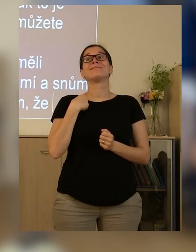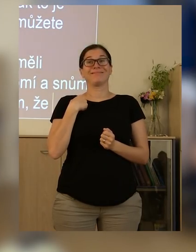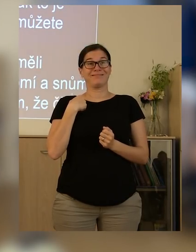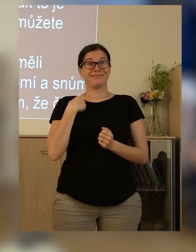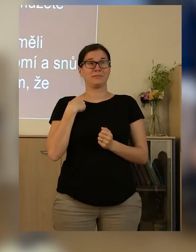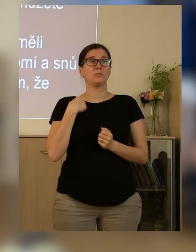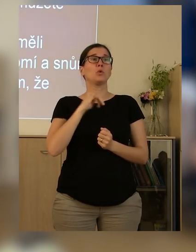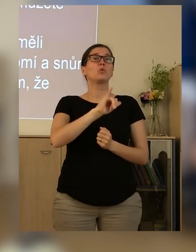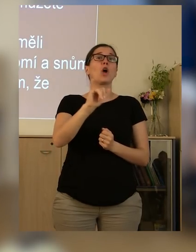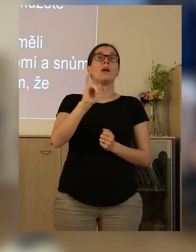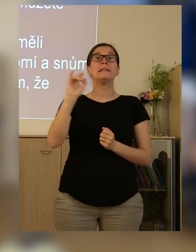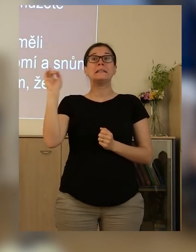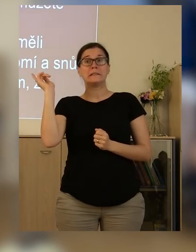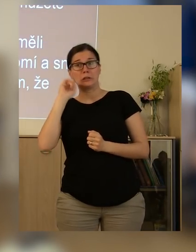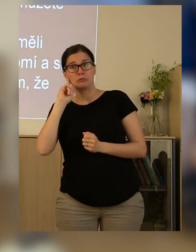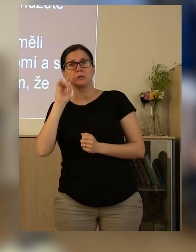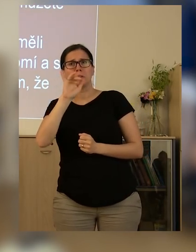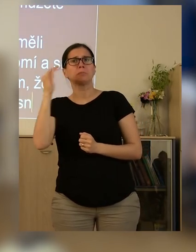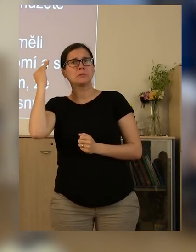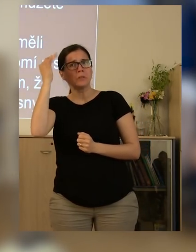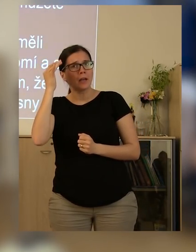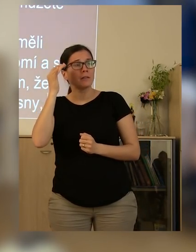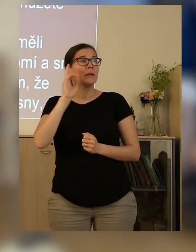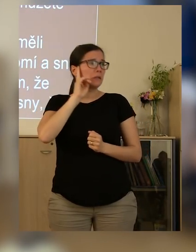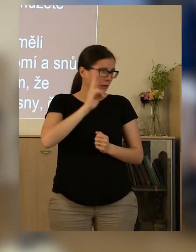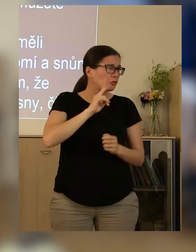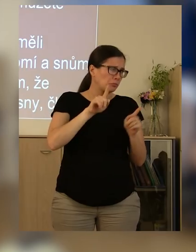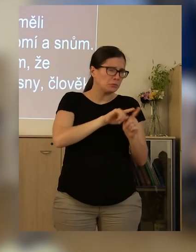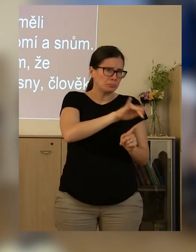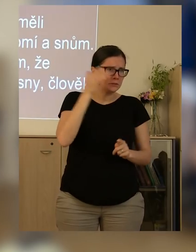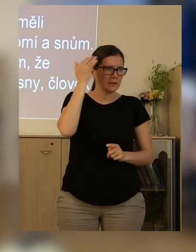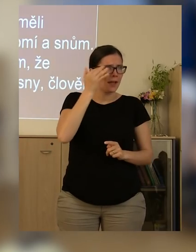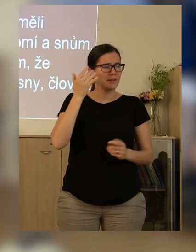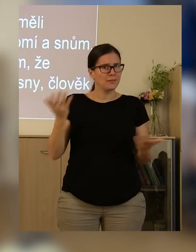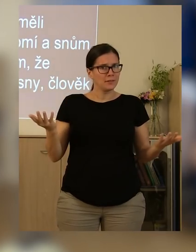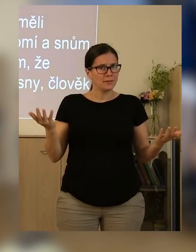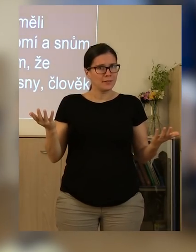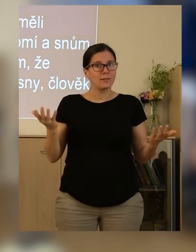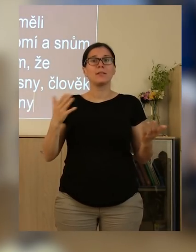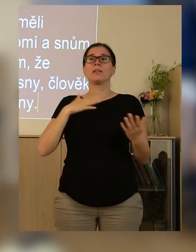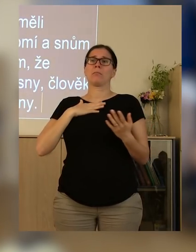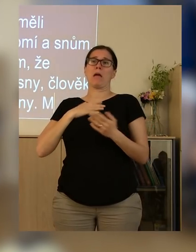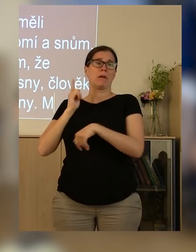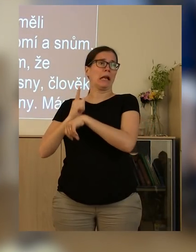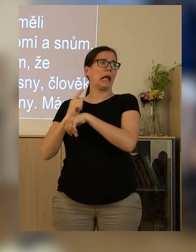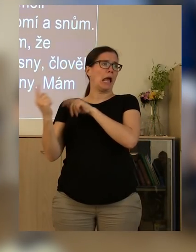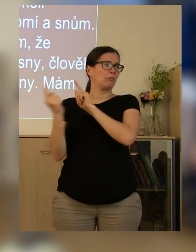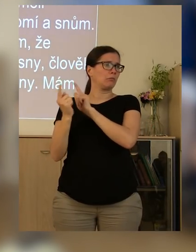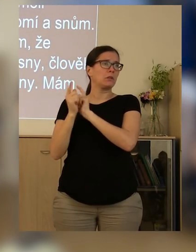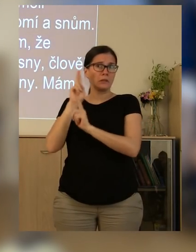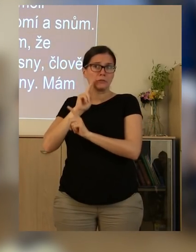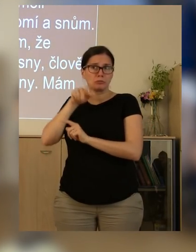člověk, který slyší, má sny, člověk, který neslyší, má také sny. Mám pár klientů, kteří neslyší